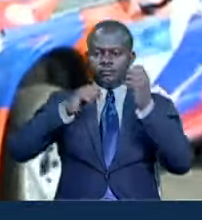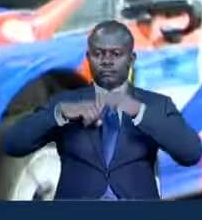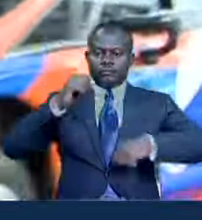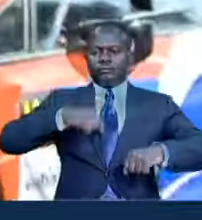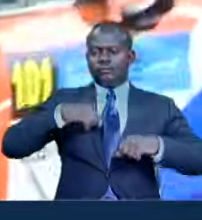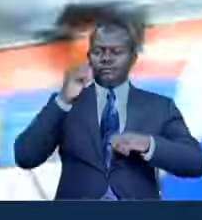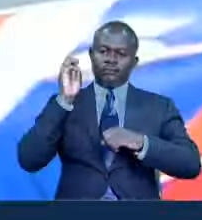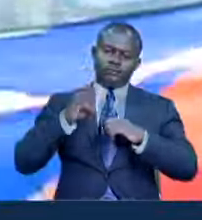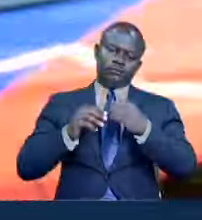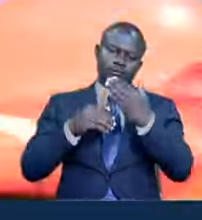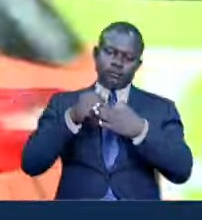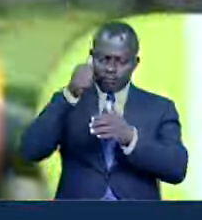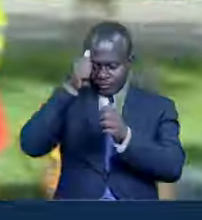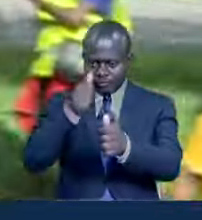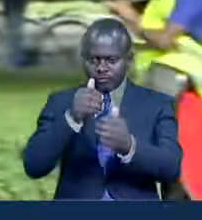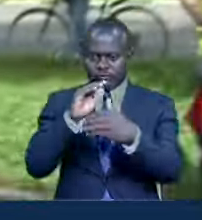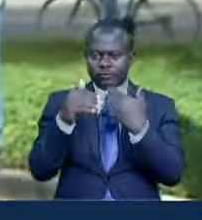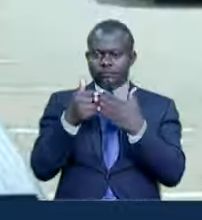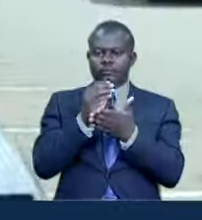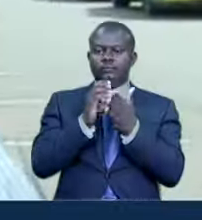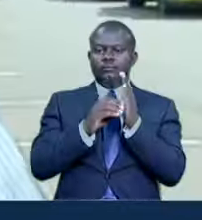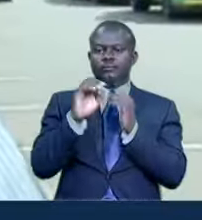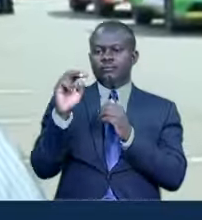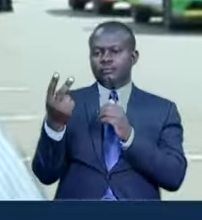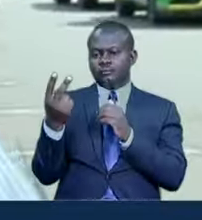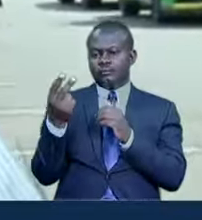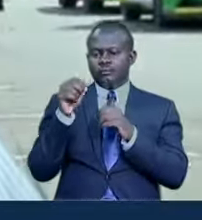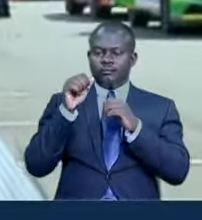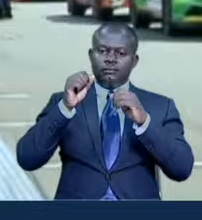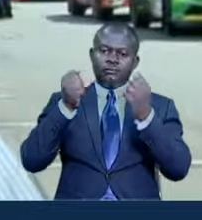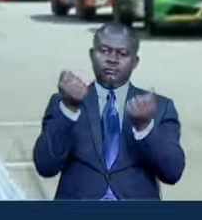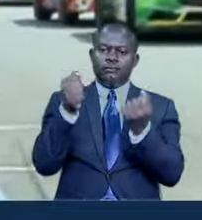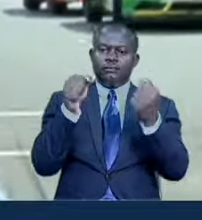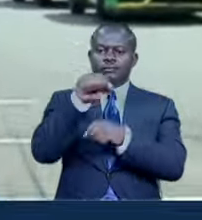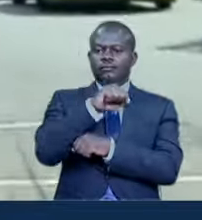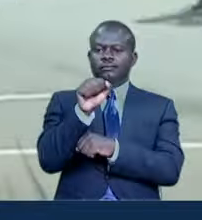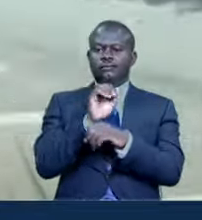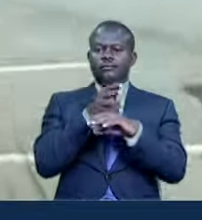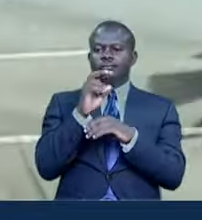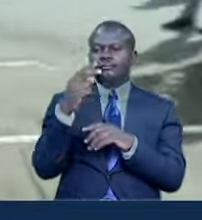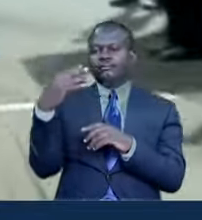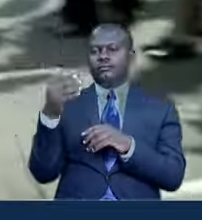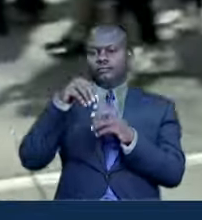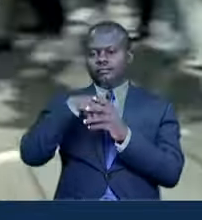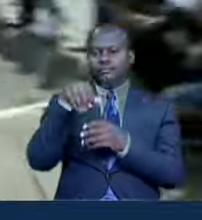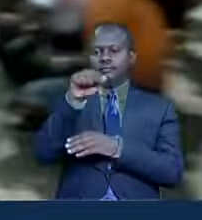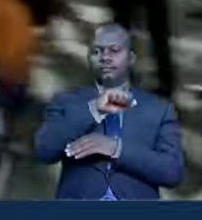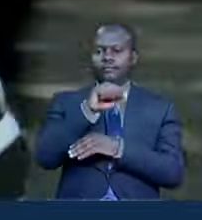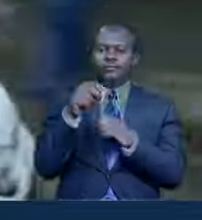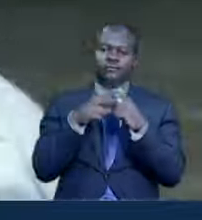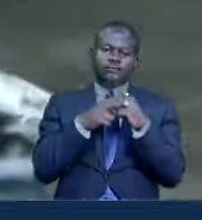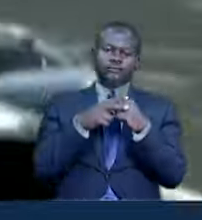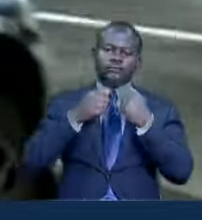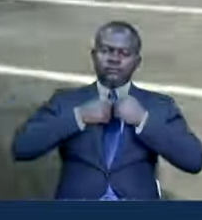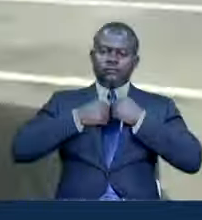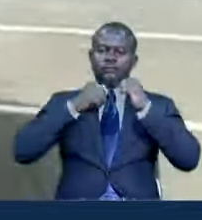bazahaguruka bakurikiranye ku gace ka kabiri. Imodoka zitabira isiganwa ry'uyu mwaka n'imodoka 25 zirimo imodoka zirindwi